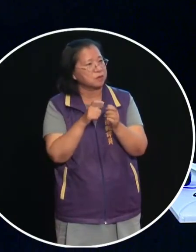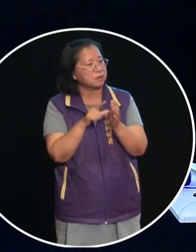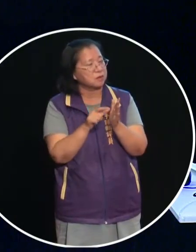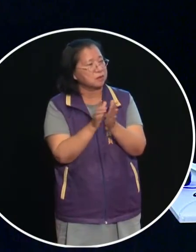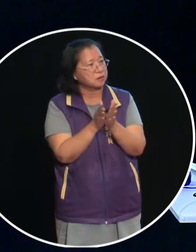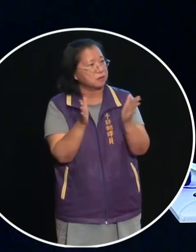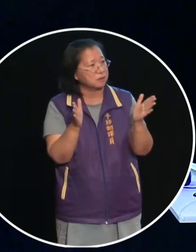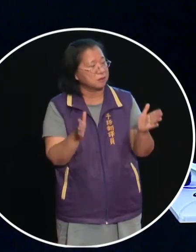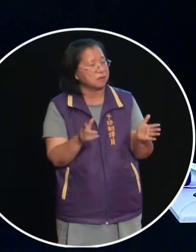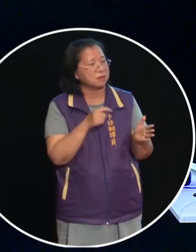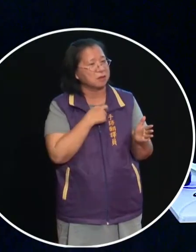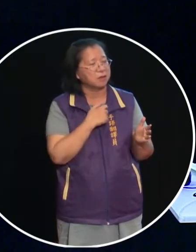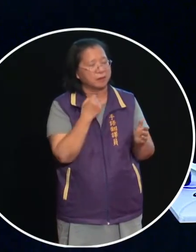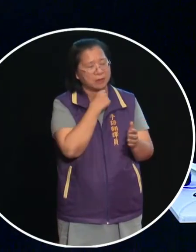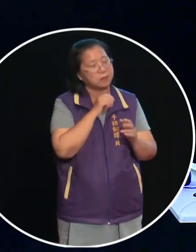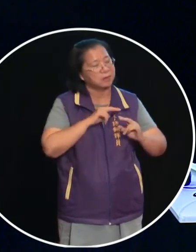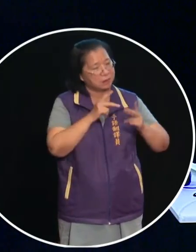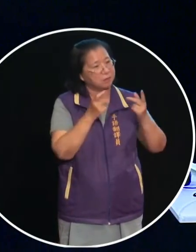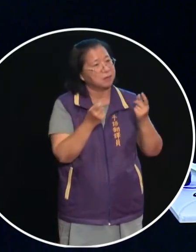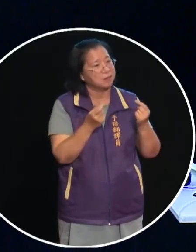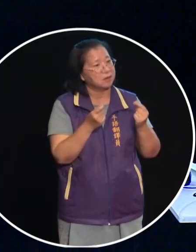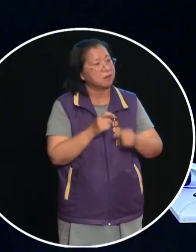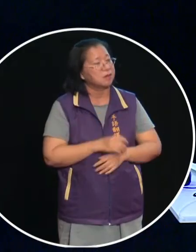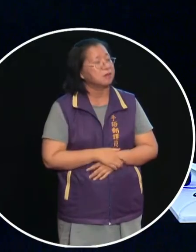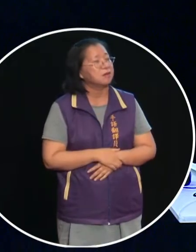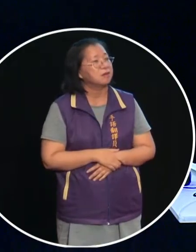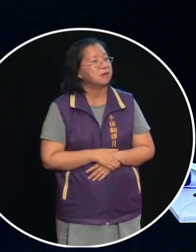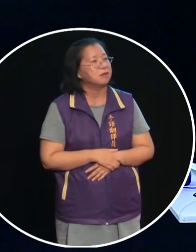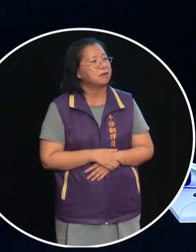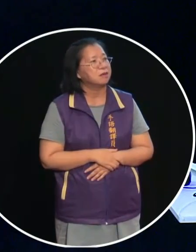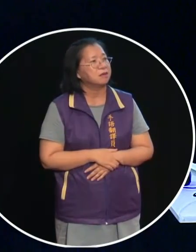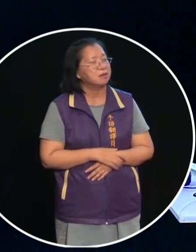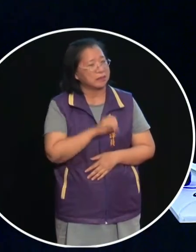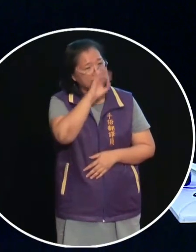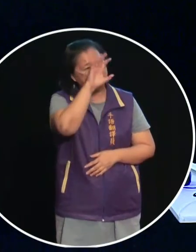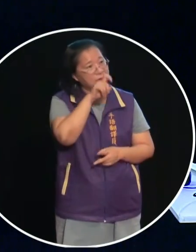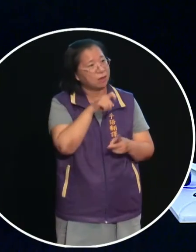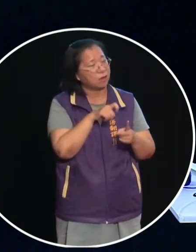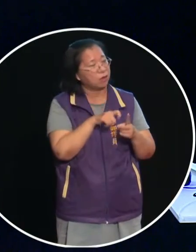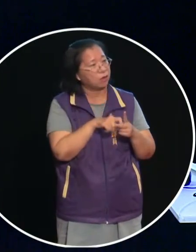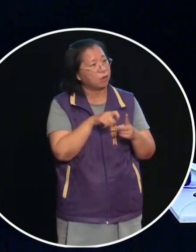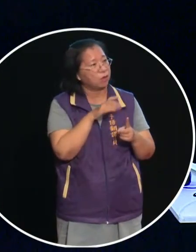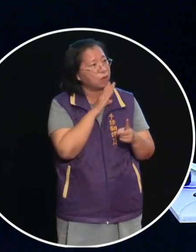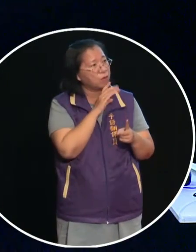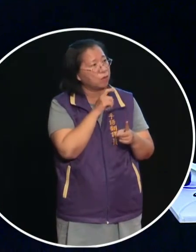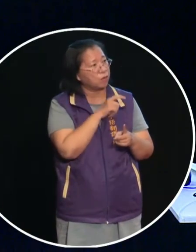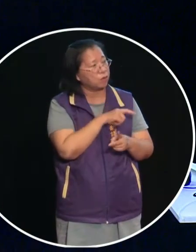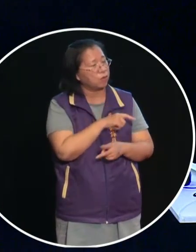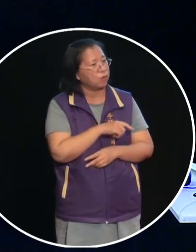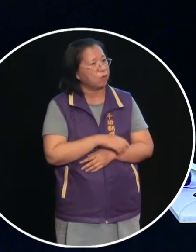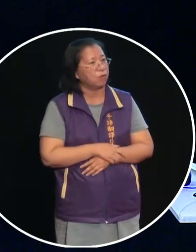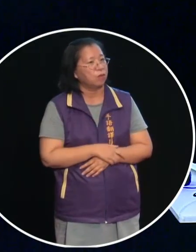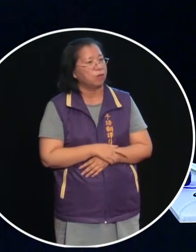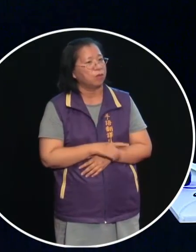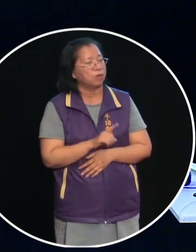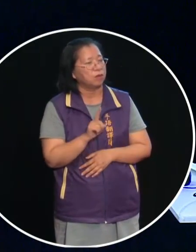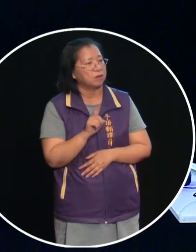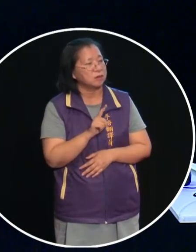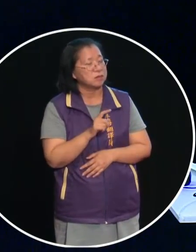在台湾的一个蒋介石也是一样，反共是我们自由世界的一个很重要的概念。这